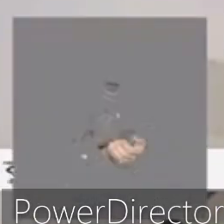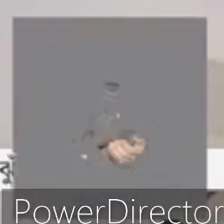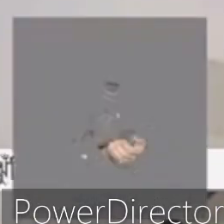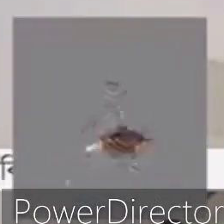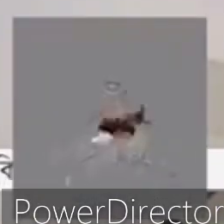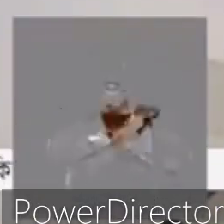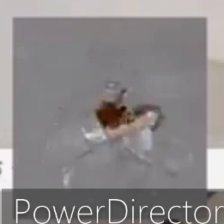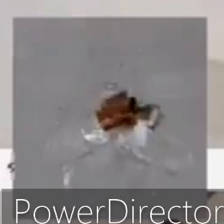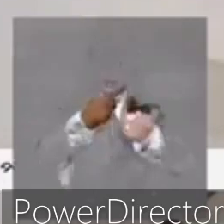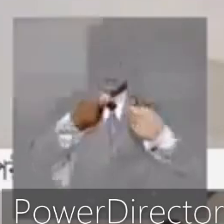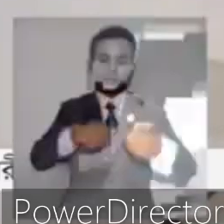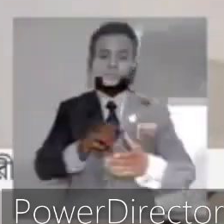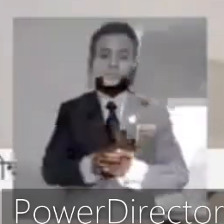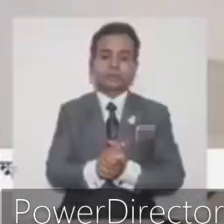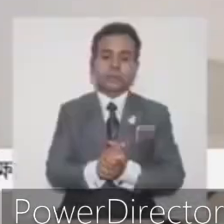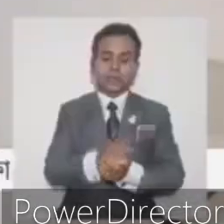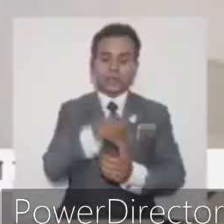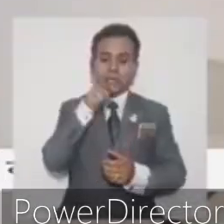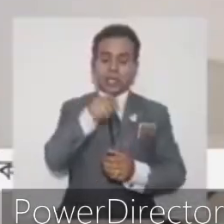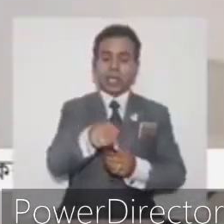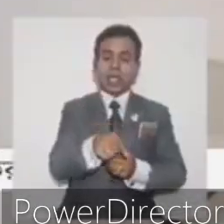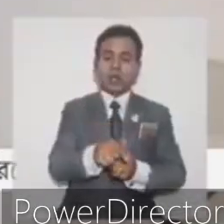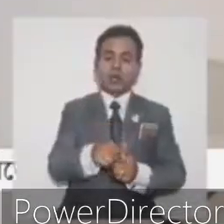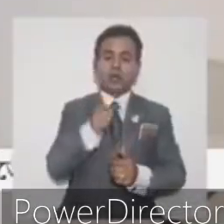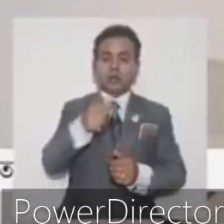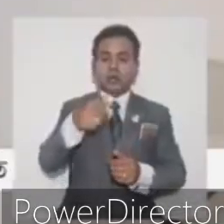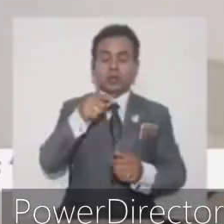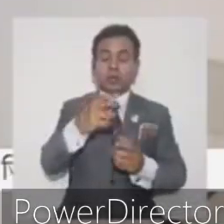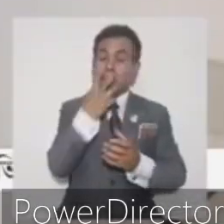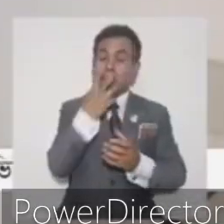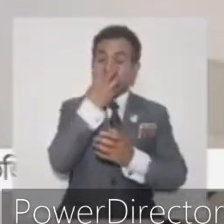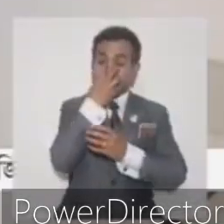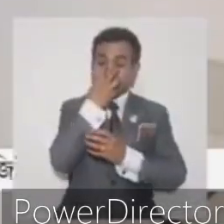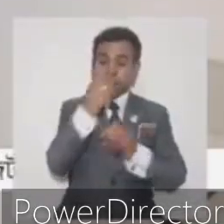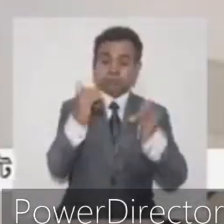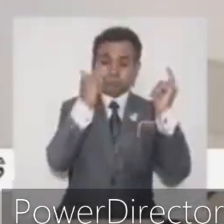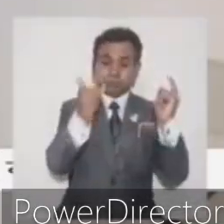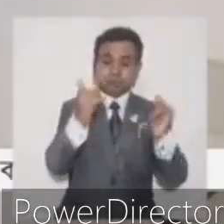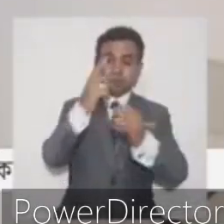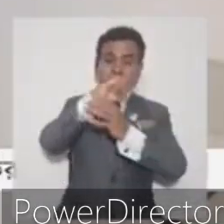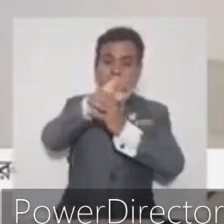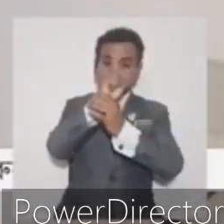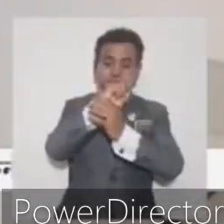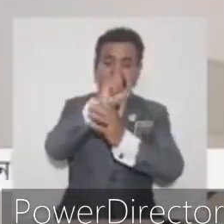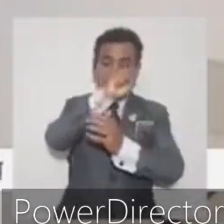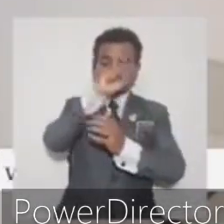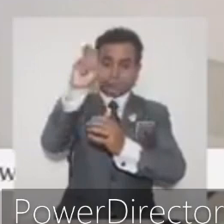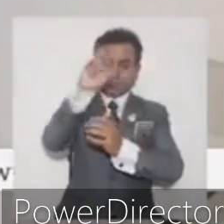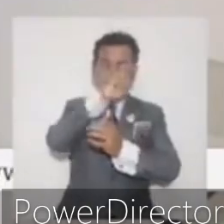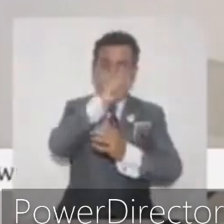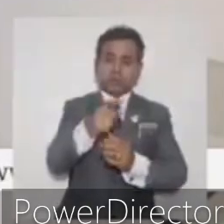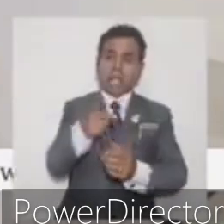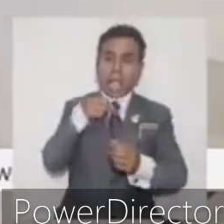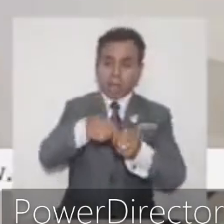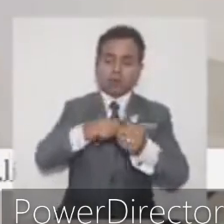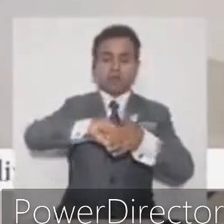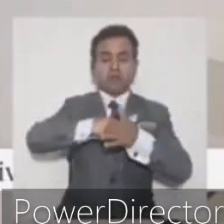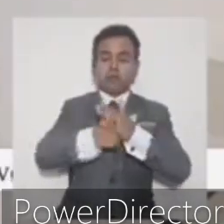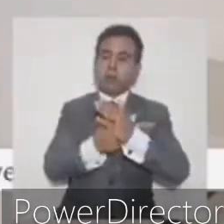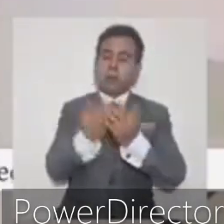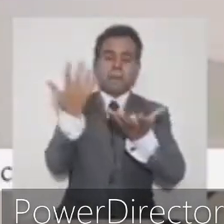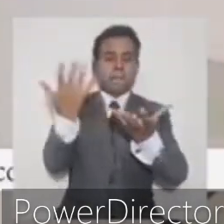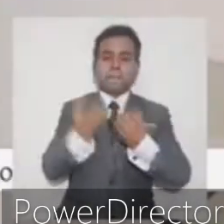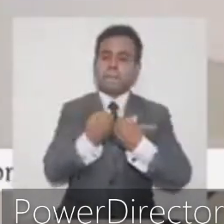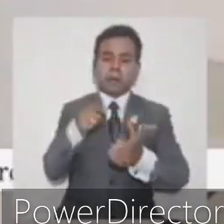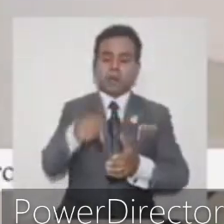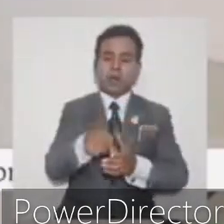আমরা আমাদের এখানে আরেকটু আমাদের জনগণকে জানাতে চাই যে আমাদের বেশ কিছু এরিয়ায় এখন